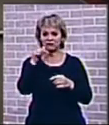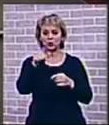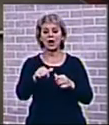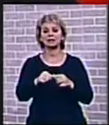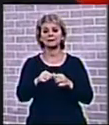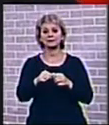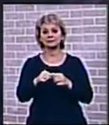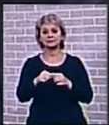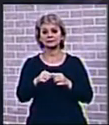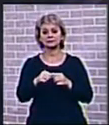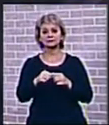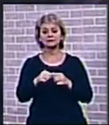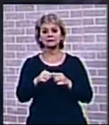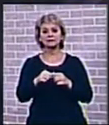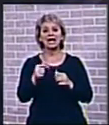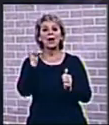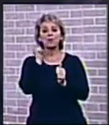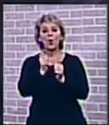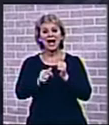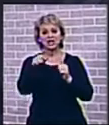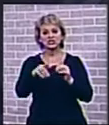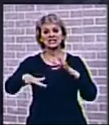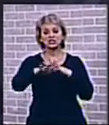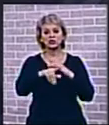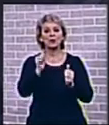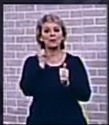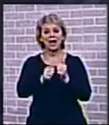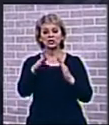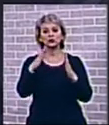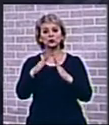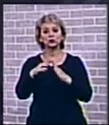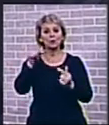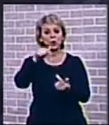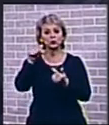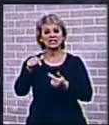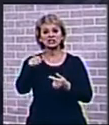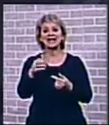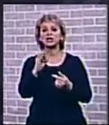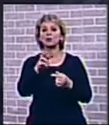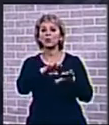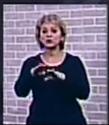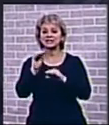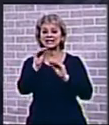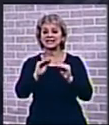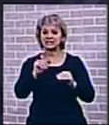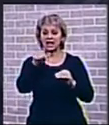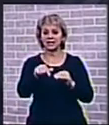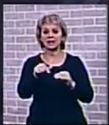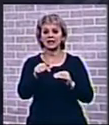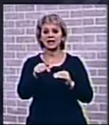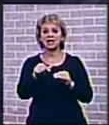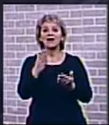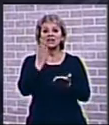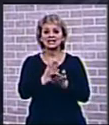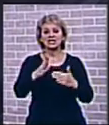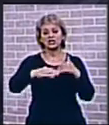индивидуально. По каждой территории, по каждому дому идет уточнение имущественного состояния,